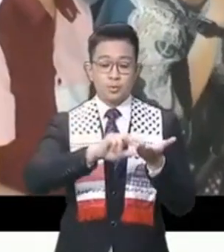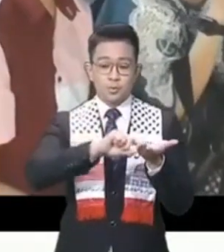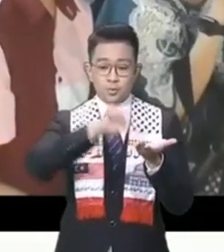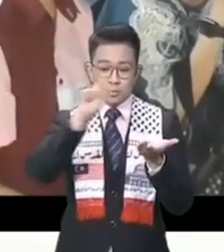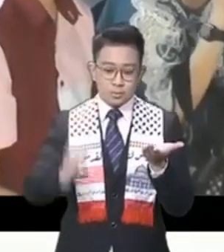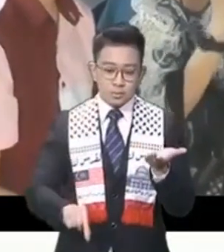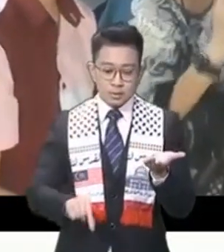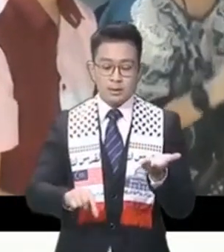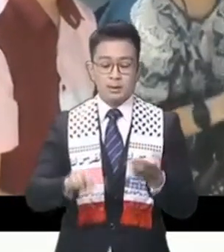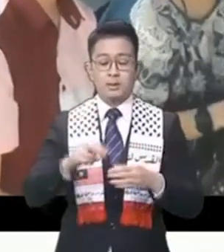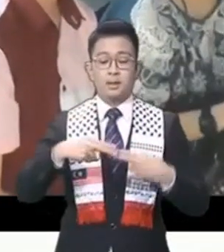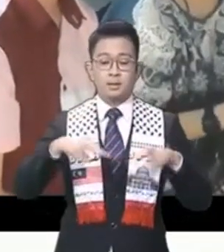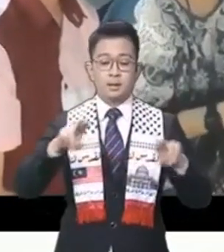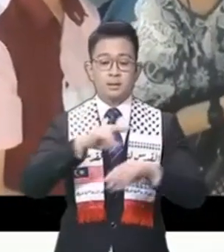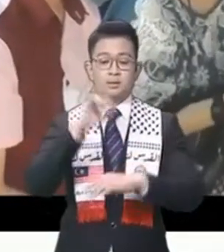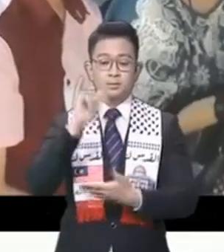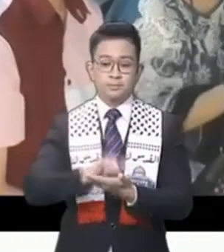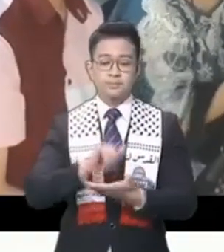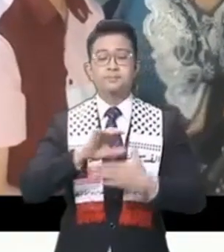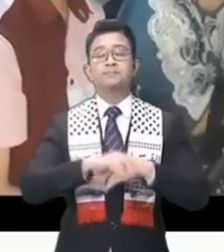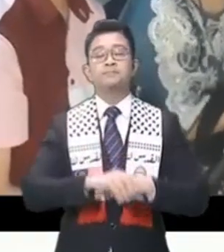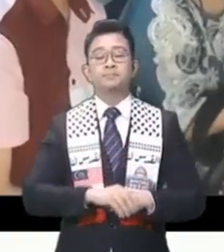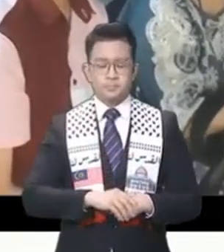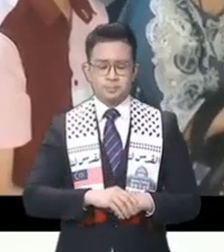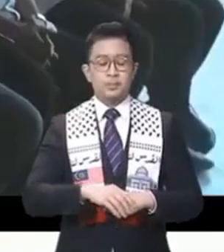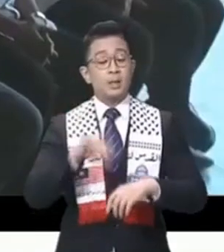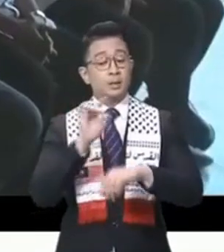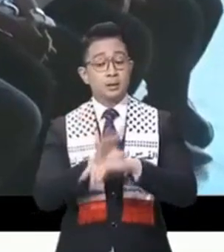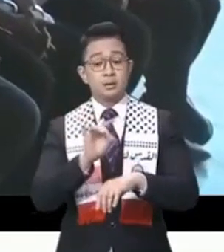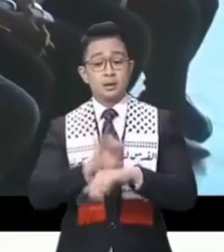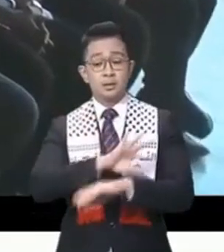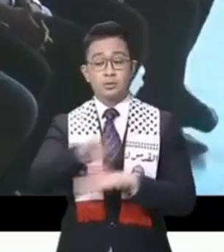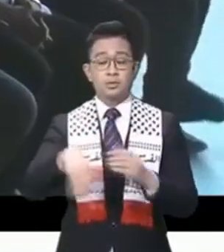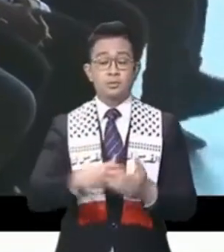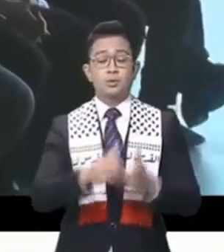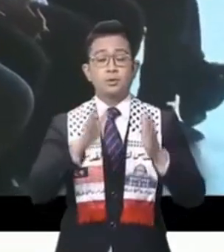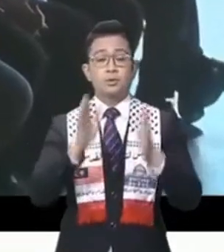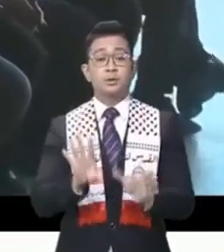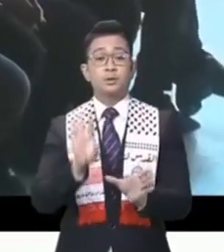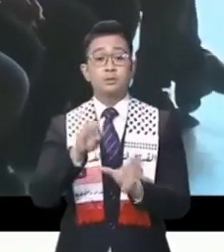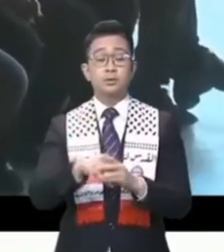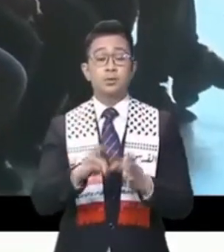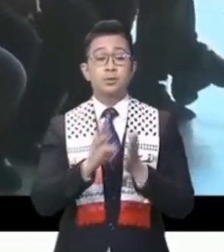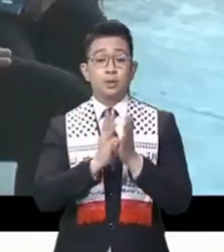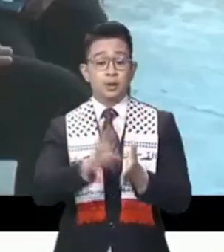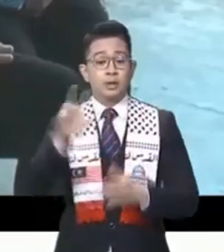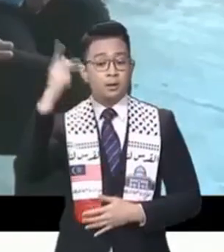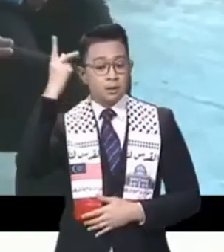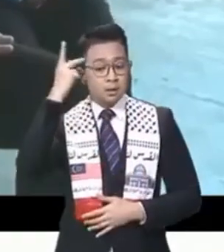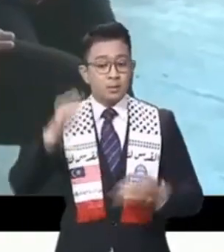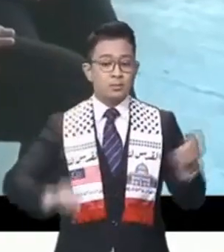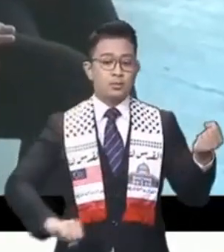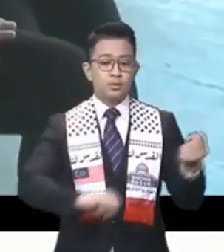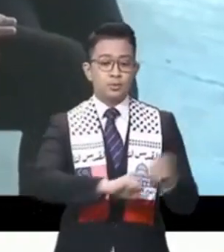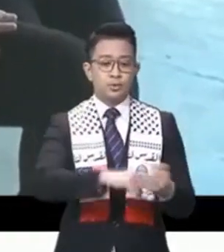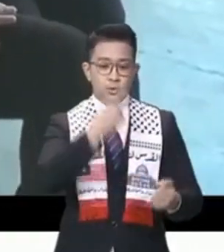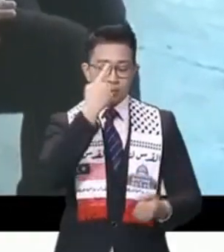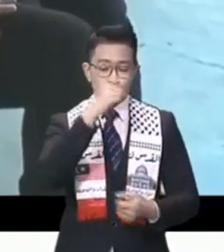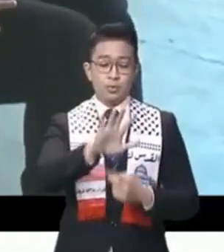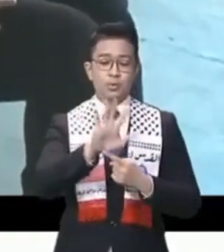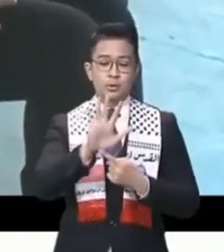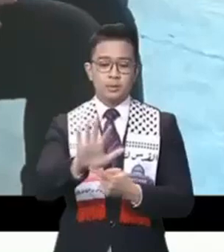hantaran berkaitan pada masa sama beliau turut menasihatkan semua pihak termasuk wakil Parti dan penyokong untuk